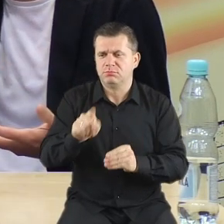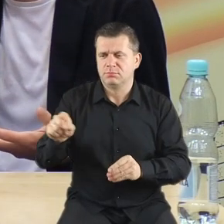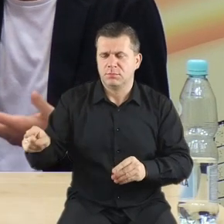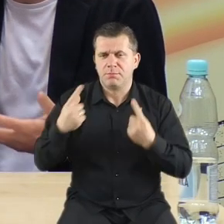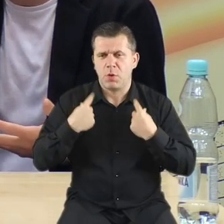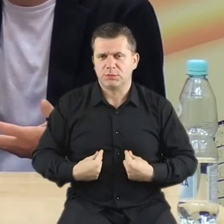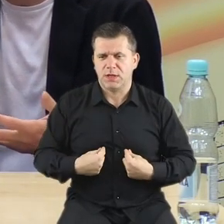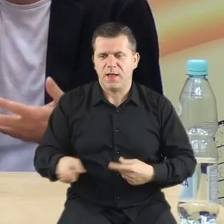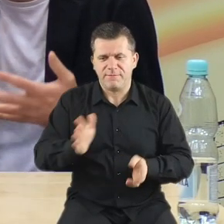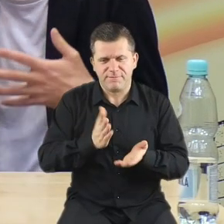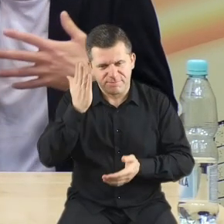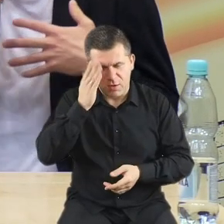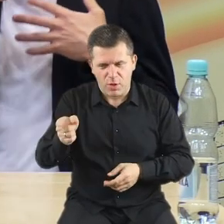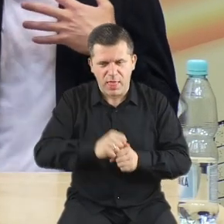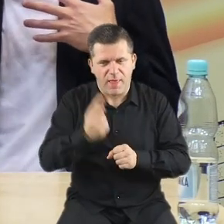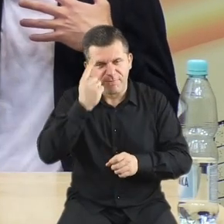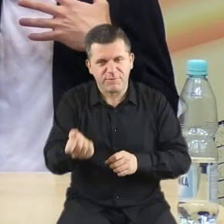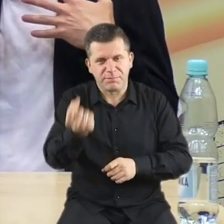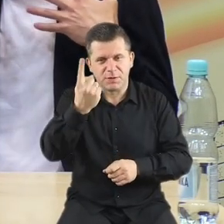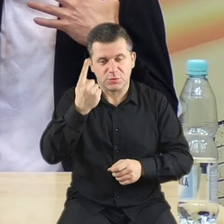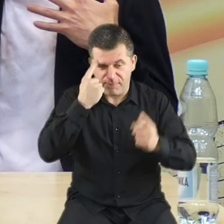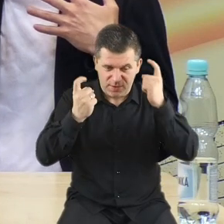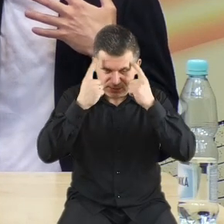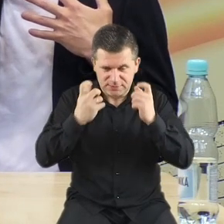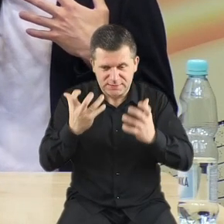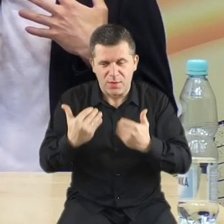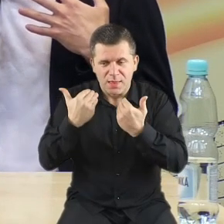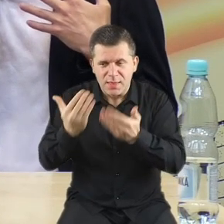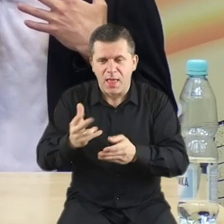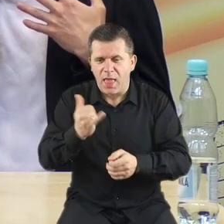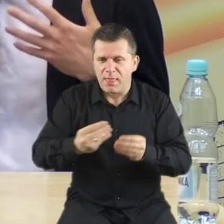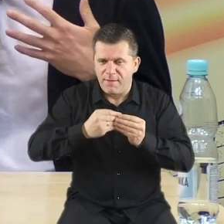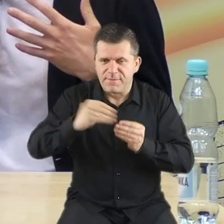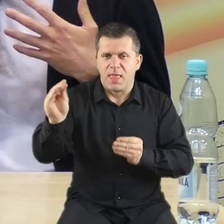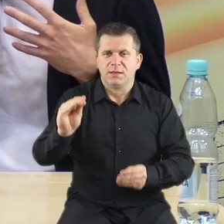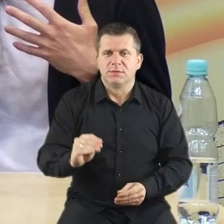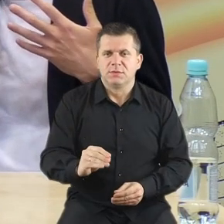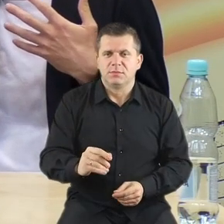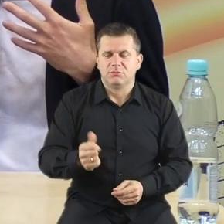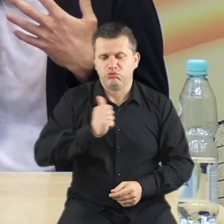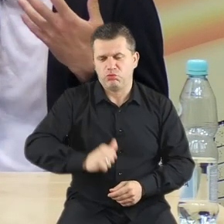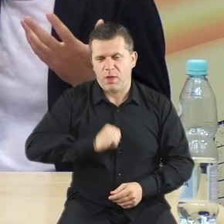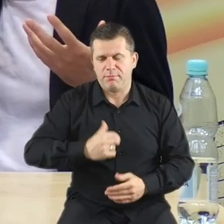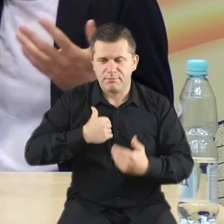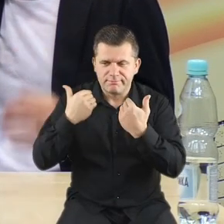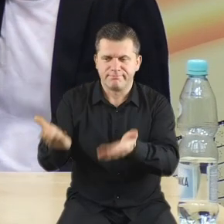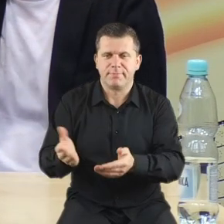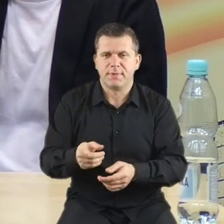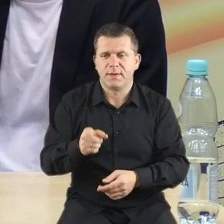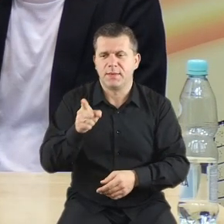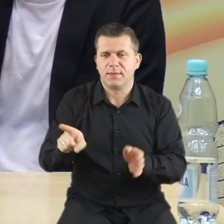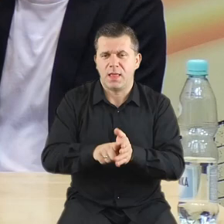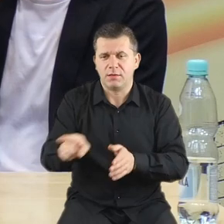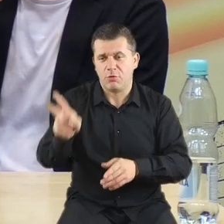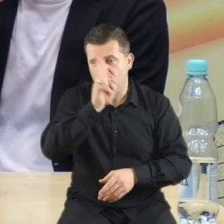są fikcyjne, wymyślone, no ale staram się dać jak najwięcej z siebie i tym rodzicom, zwłaszcza